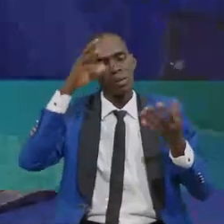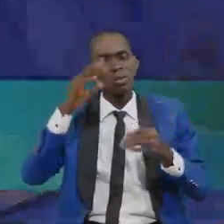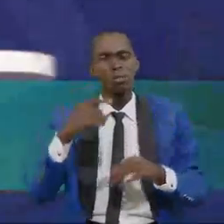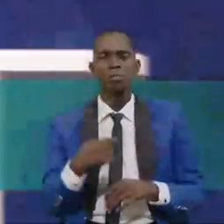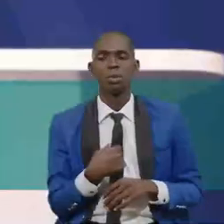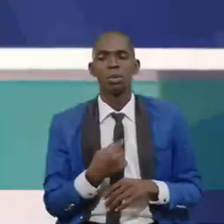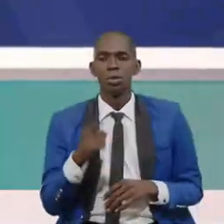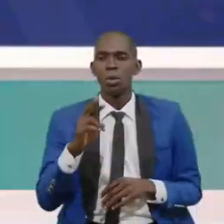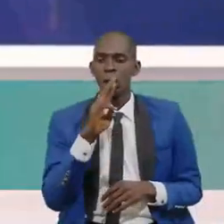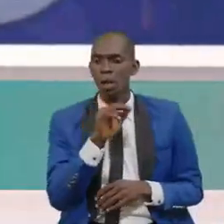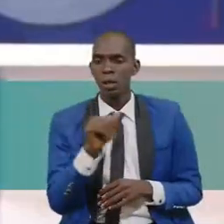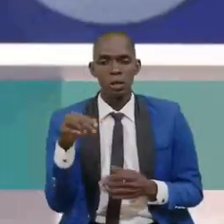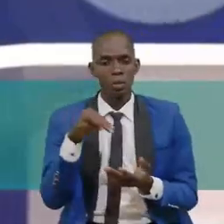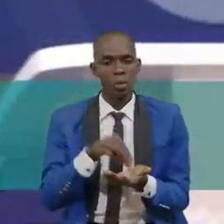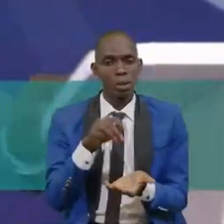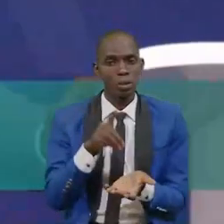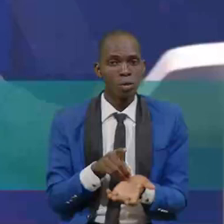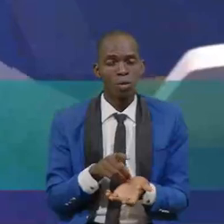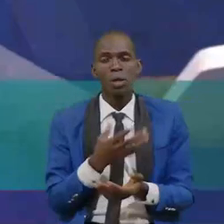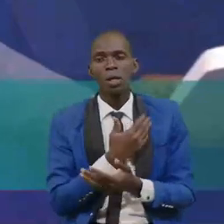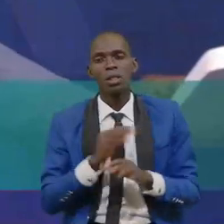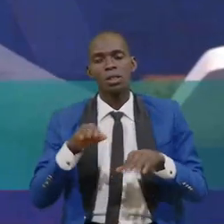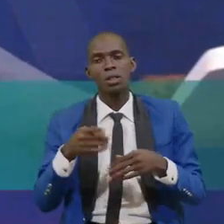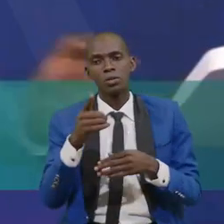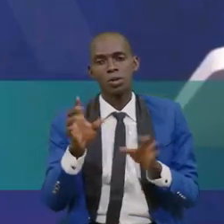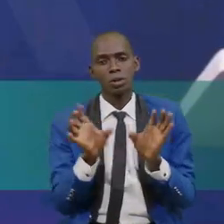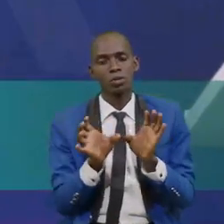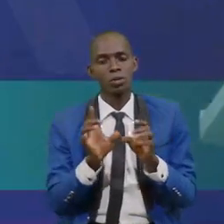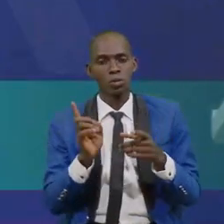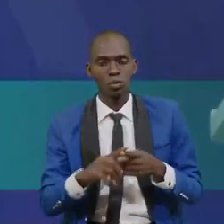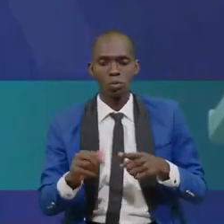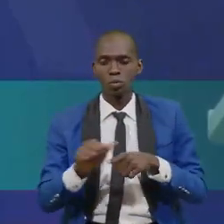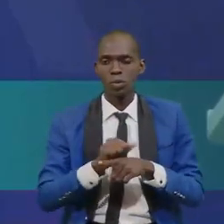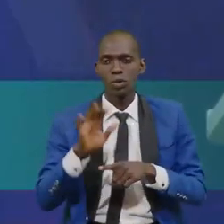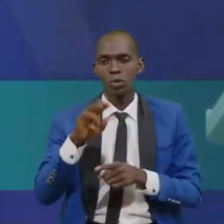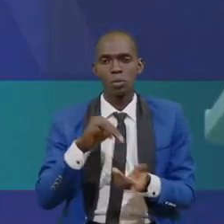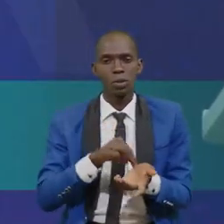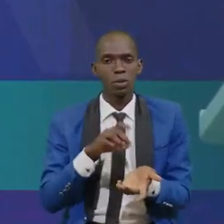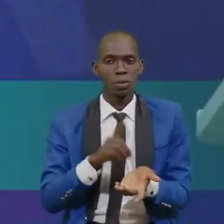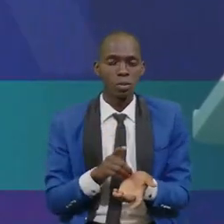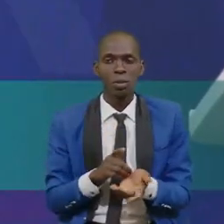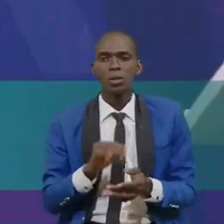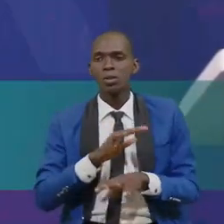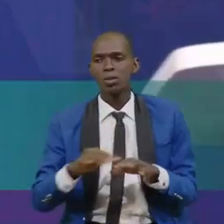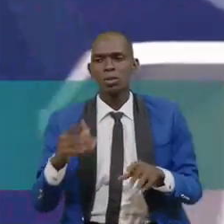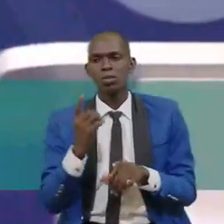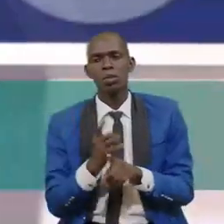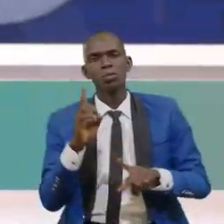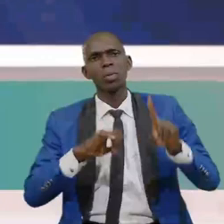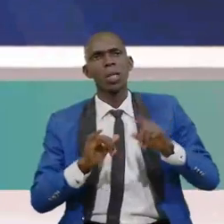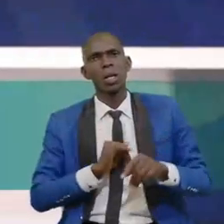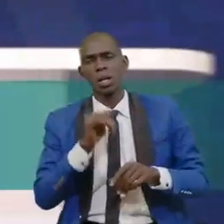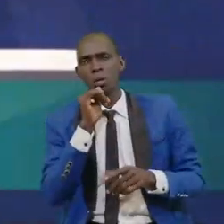Tu es médecin. Et on te donne donc la licence pour travailler. Ah, je dis docteur. Oh, j'ai